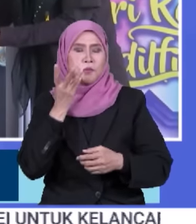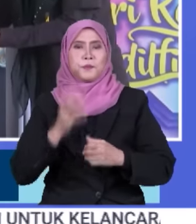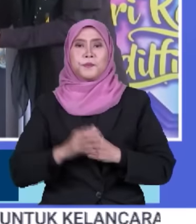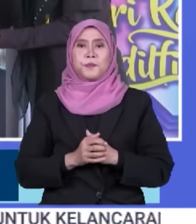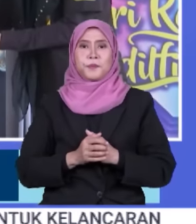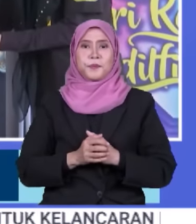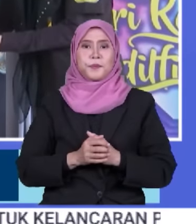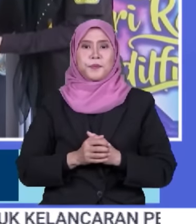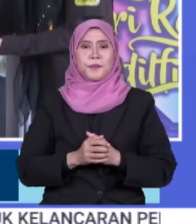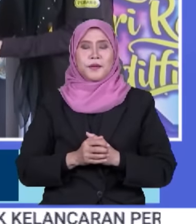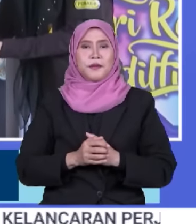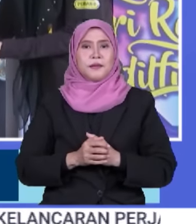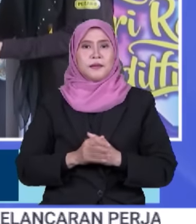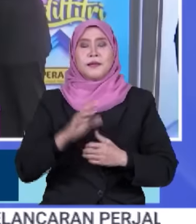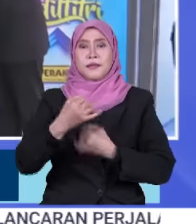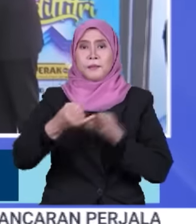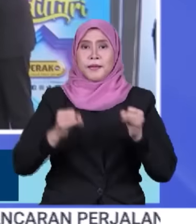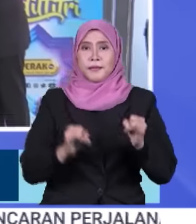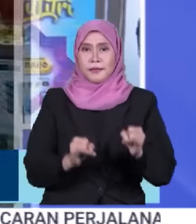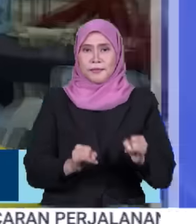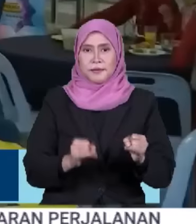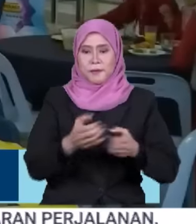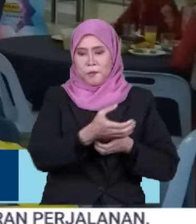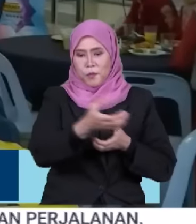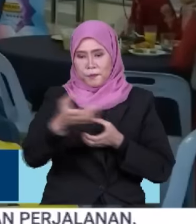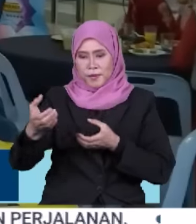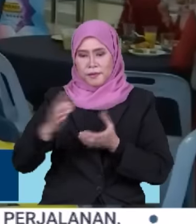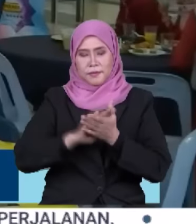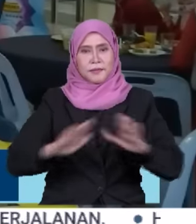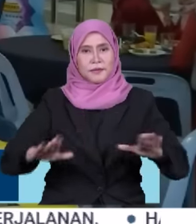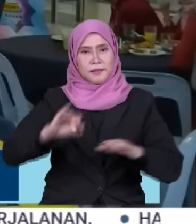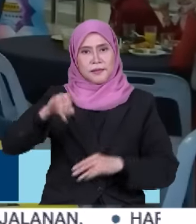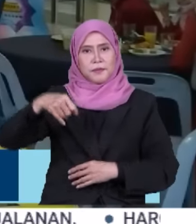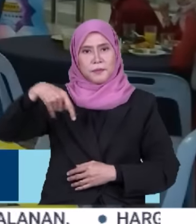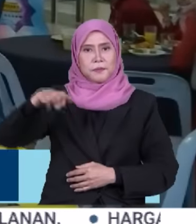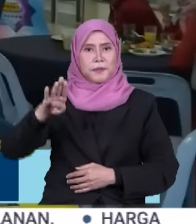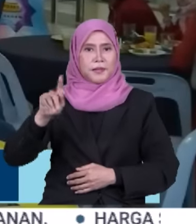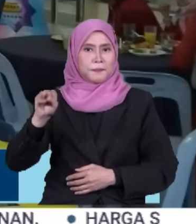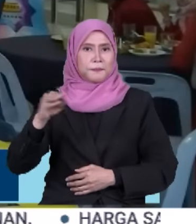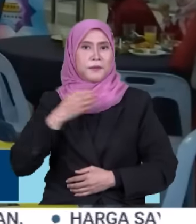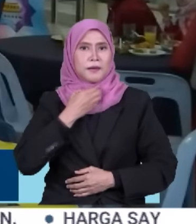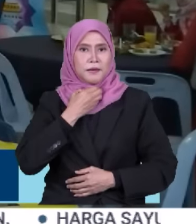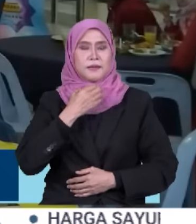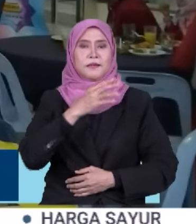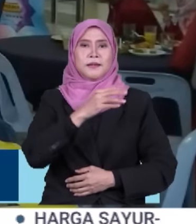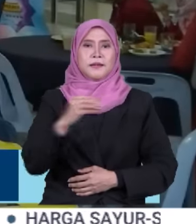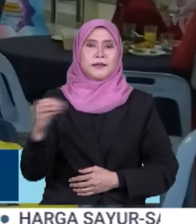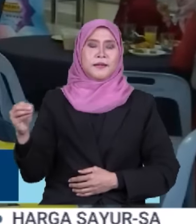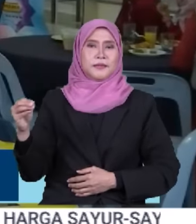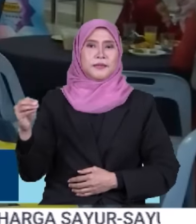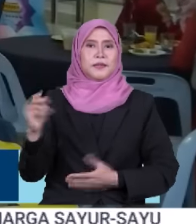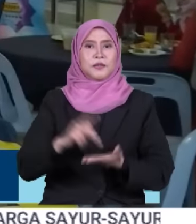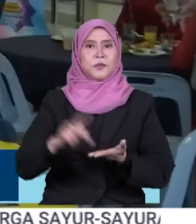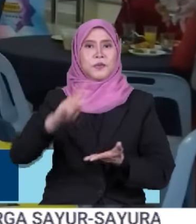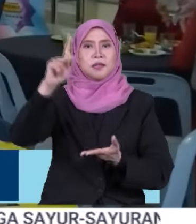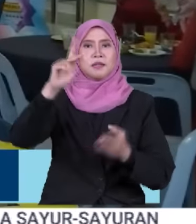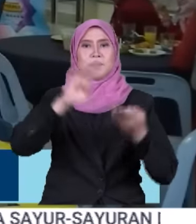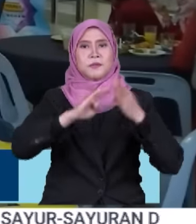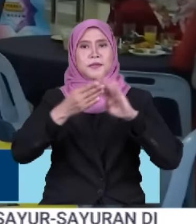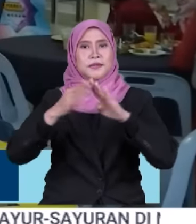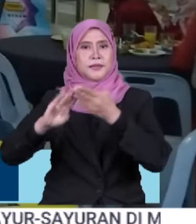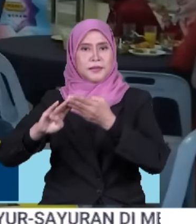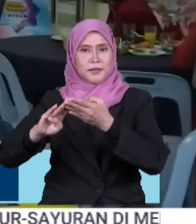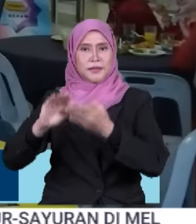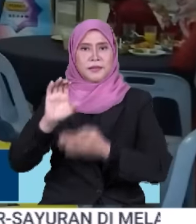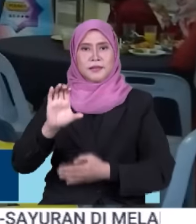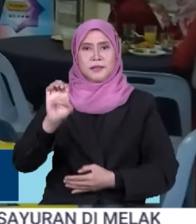acara memasak bubur lambu, iaitu Jabatan Bomba dan Penyelamat Malaysia JBPM Perak dan juga Kolej Komuniti